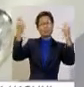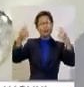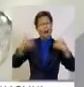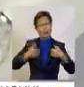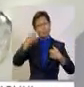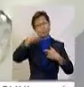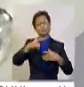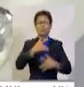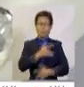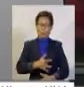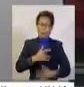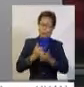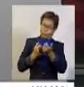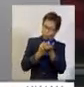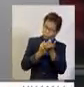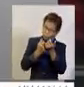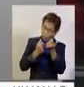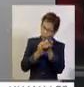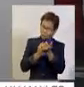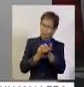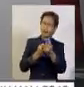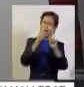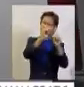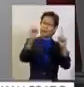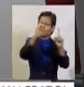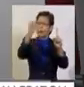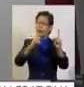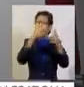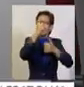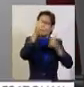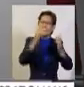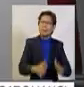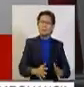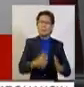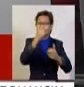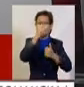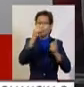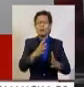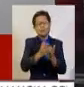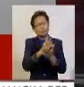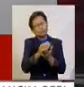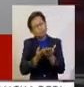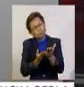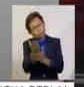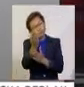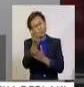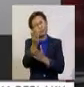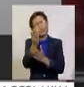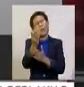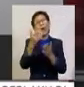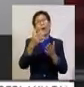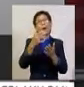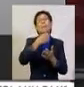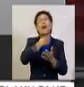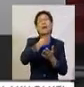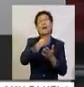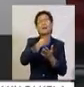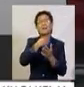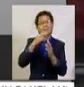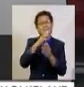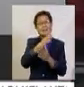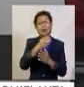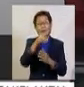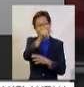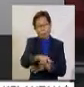diadakan bagi menghargai sokongan tidak berbelah bahagi peminat selama ini sekaligus membolehkan mereka melihat secara dekat